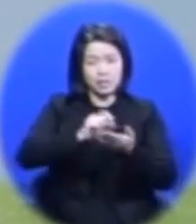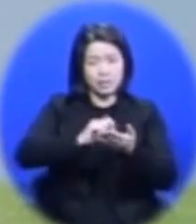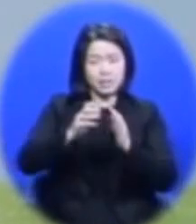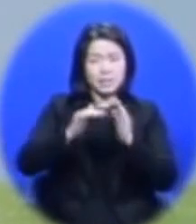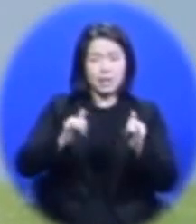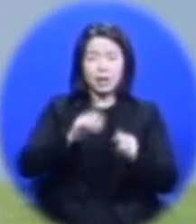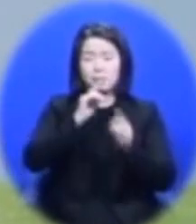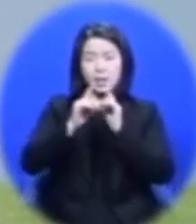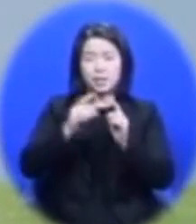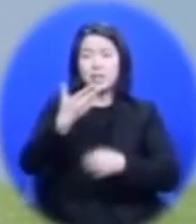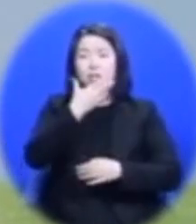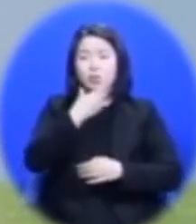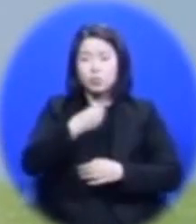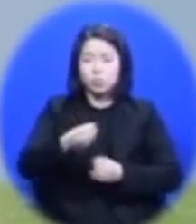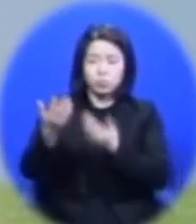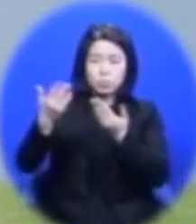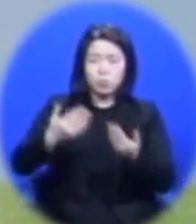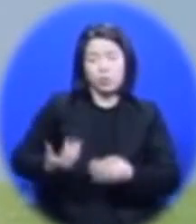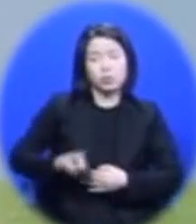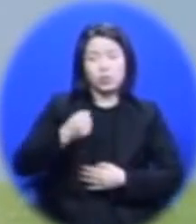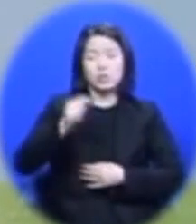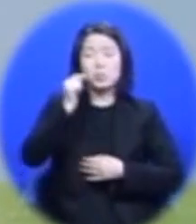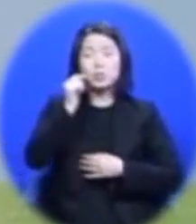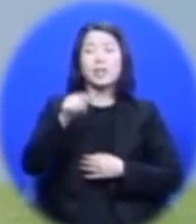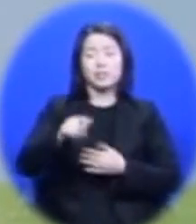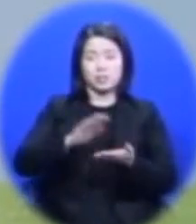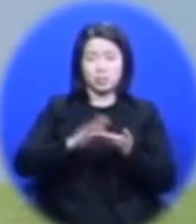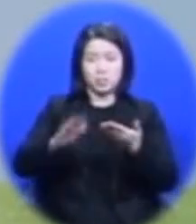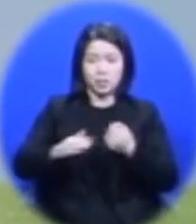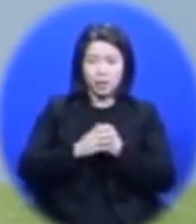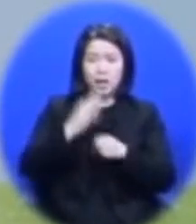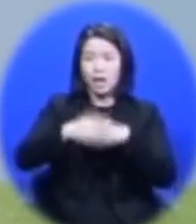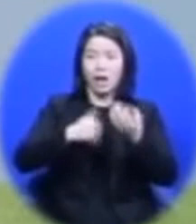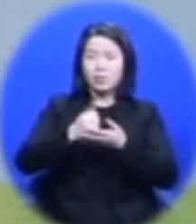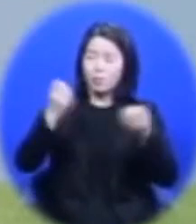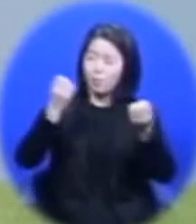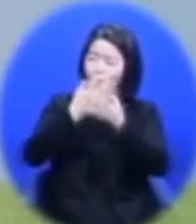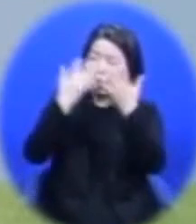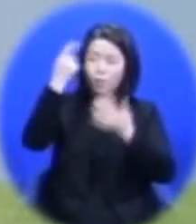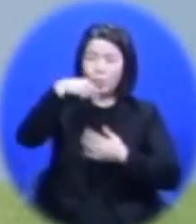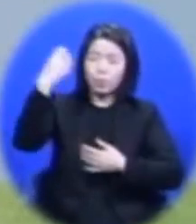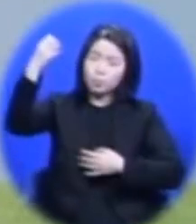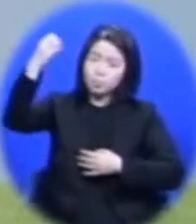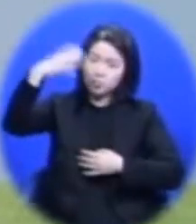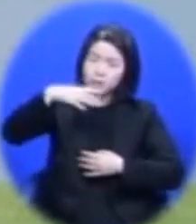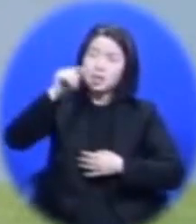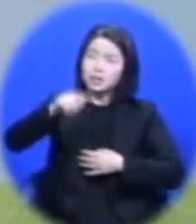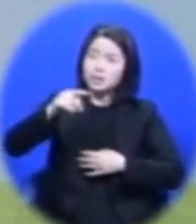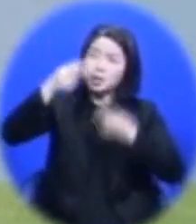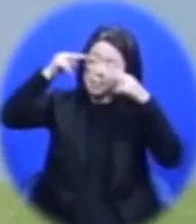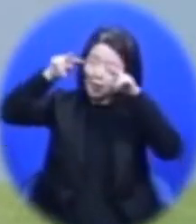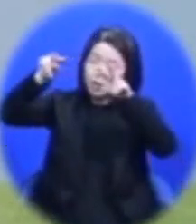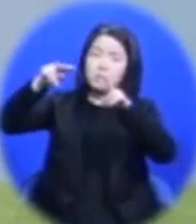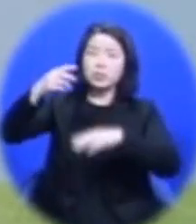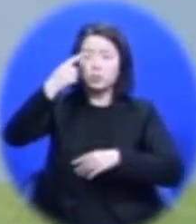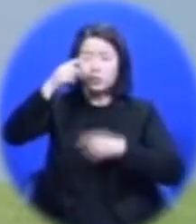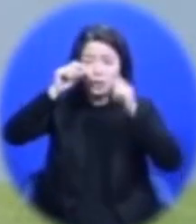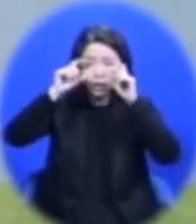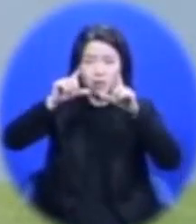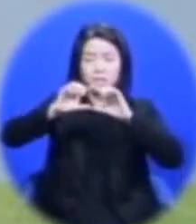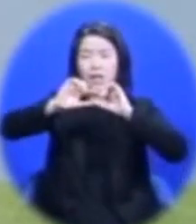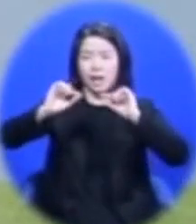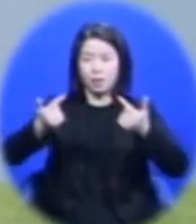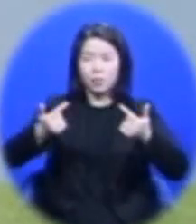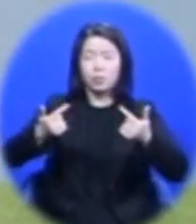못 누리는 거예요. 하나님께서 환한 얼굴빛으로 비춰주시는 그 하나님의 얼굴을 바라보는 그 눈이 뜨이지